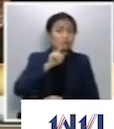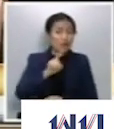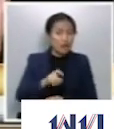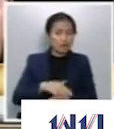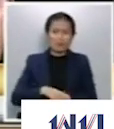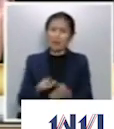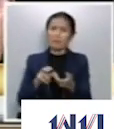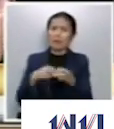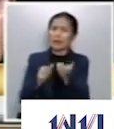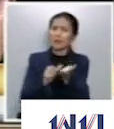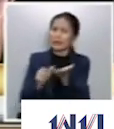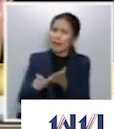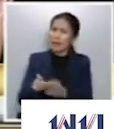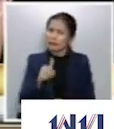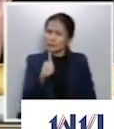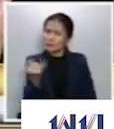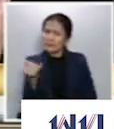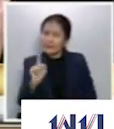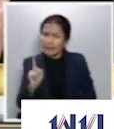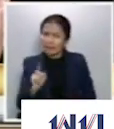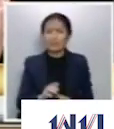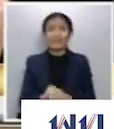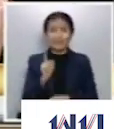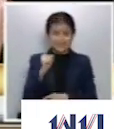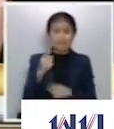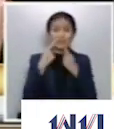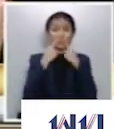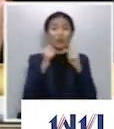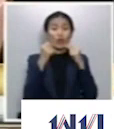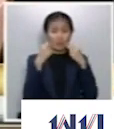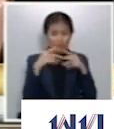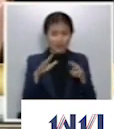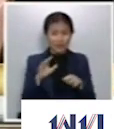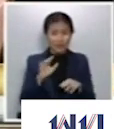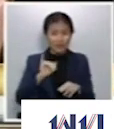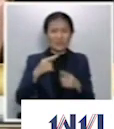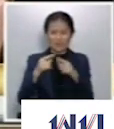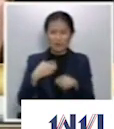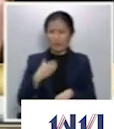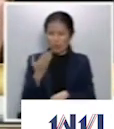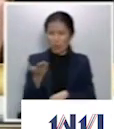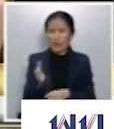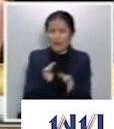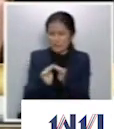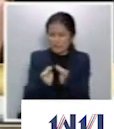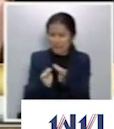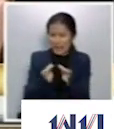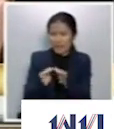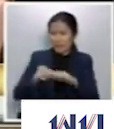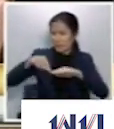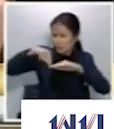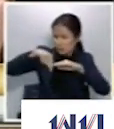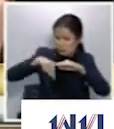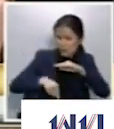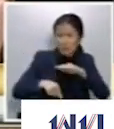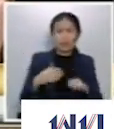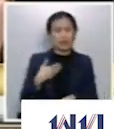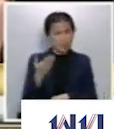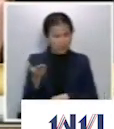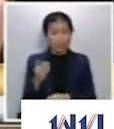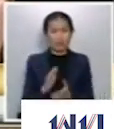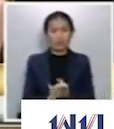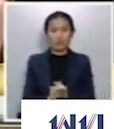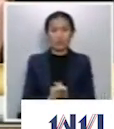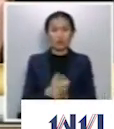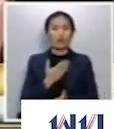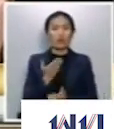แล้วท่านก็ได้ตอบไปแล้วนะคะเมื่อสักครู่นี้แต่ว่าอยากให้ลงรายละเอียดไปมากกว่านี้เพราะว่าท่านประธานก็ขออนุญาตดิฉันได้เสริม